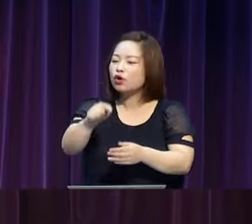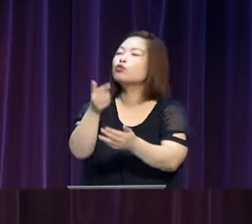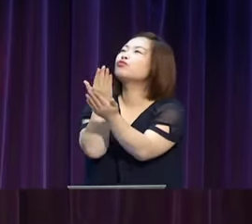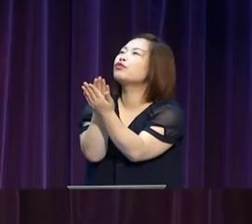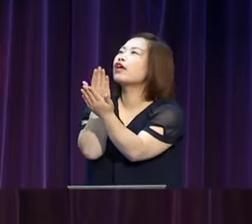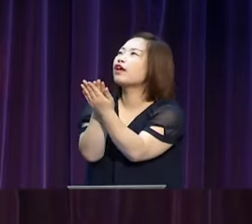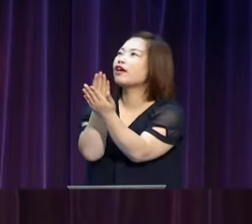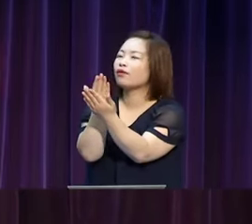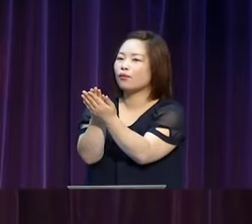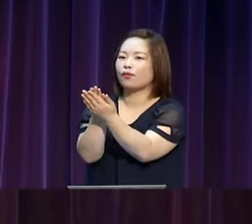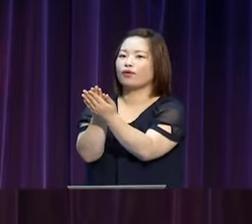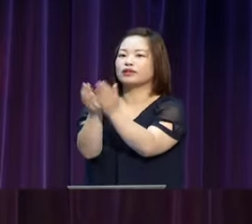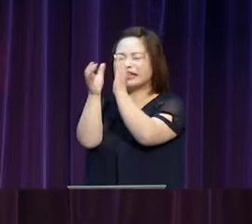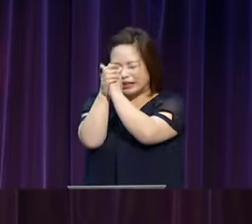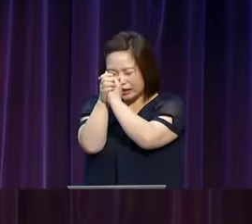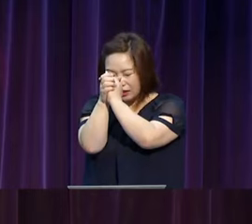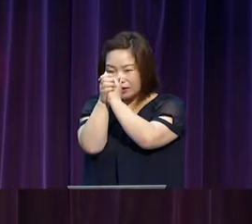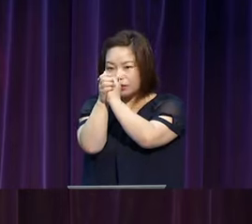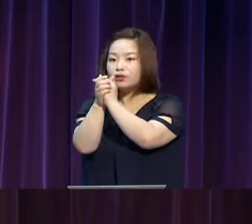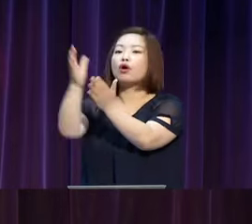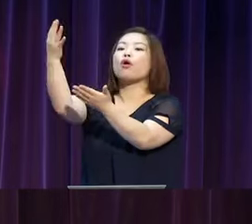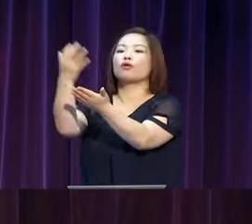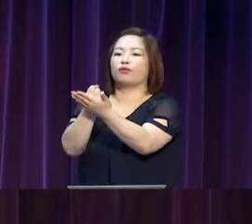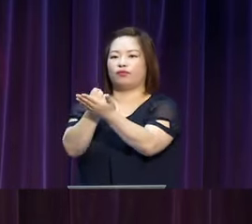방법을 기도라고 말을 합니다.